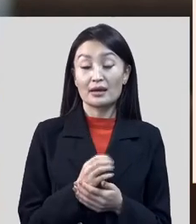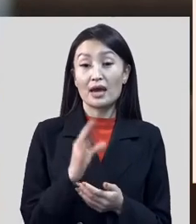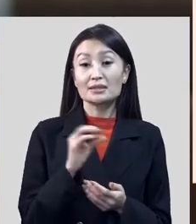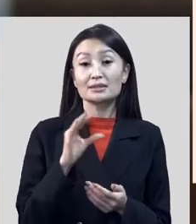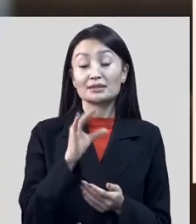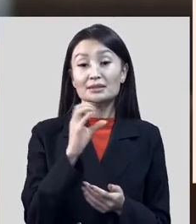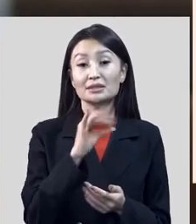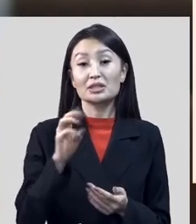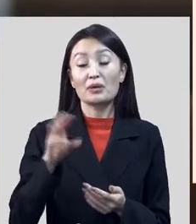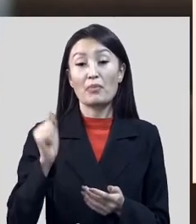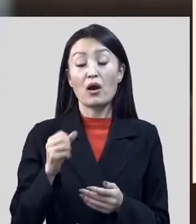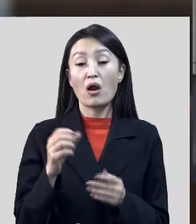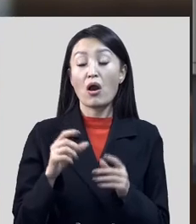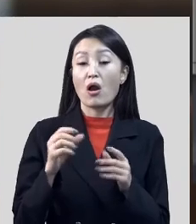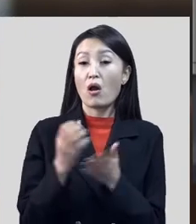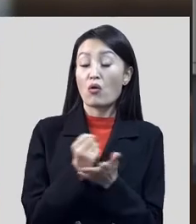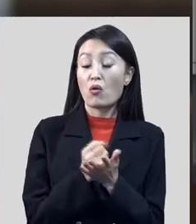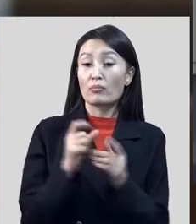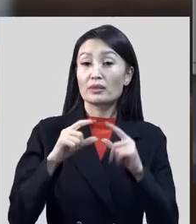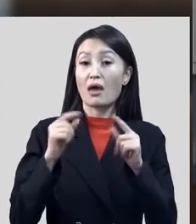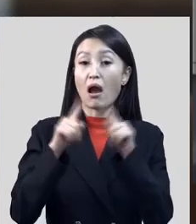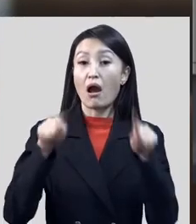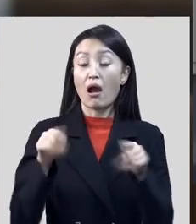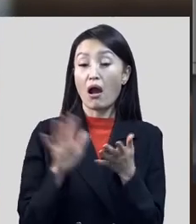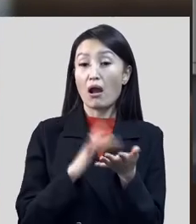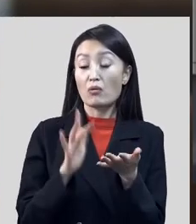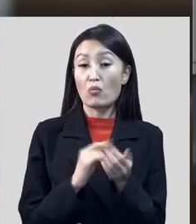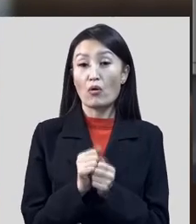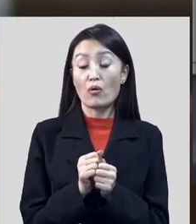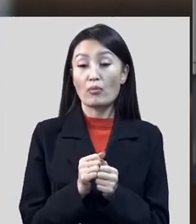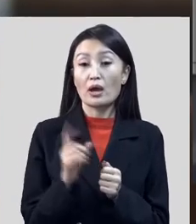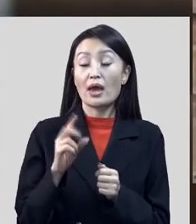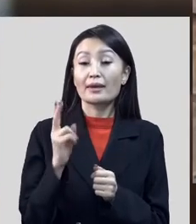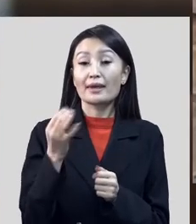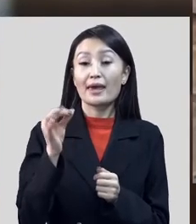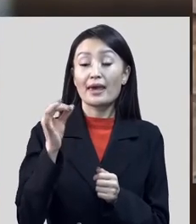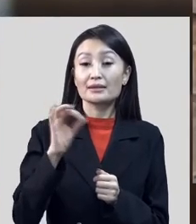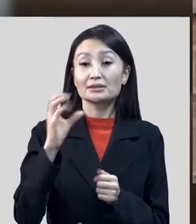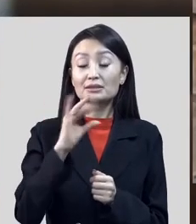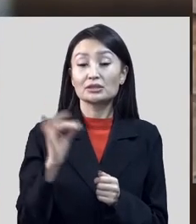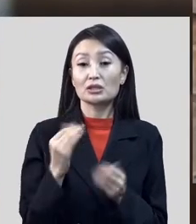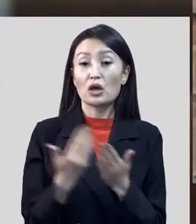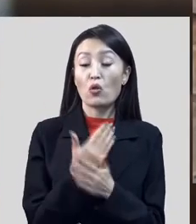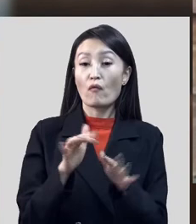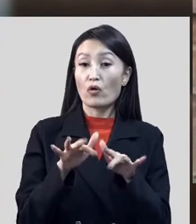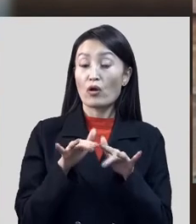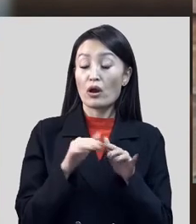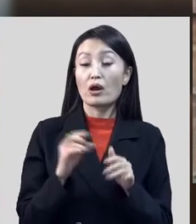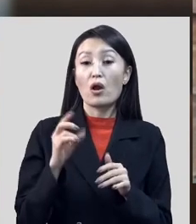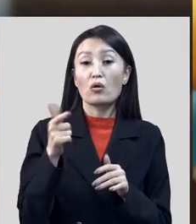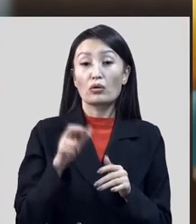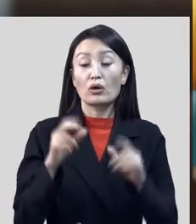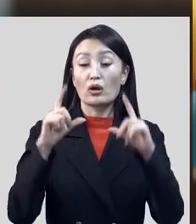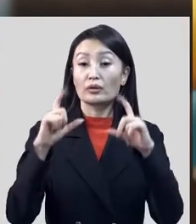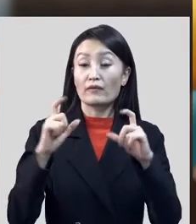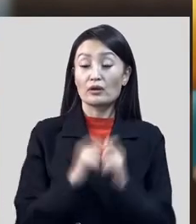копит деньги на альбом для открыток кейси на новый компьютер буря на фотоаппарат